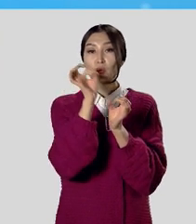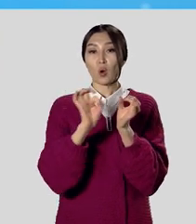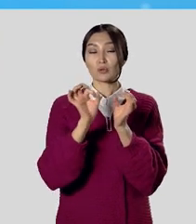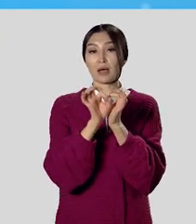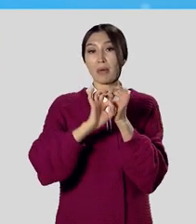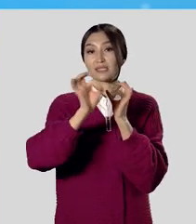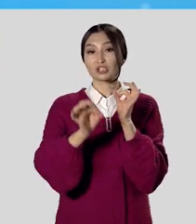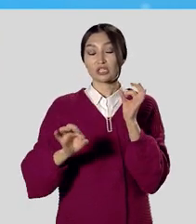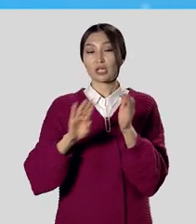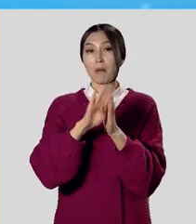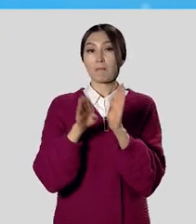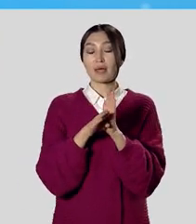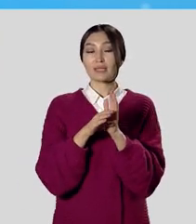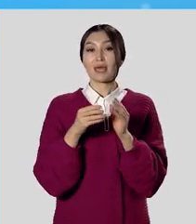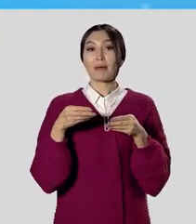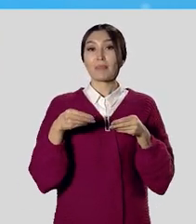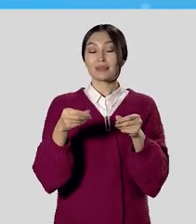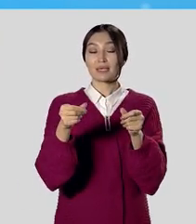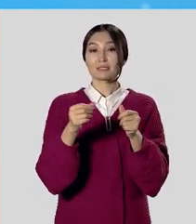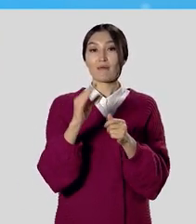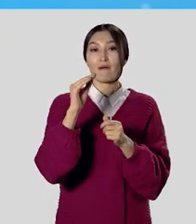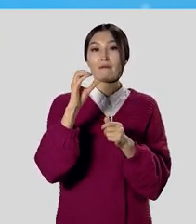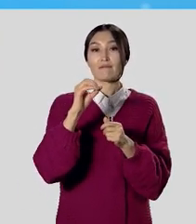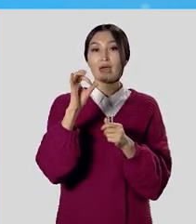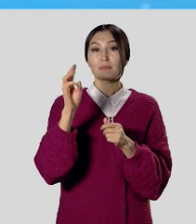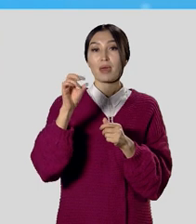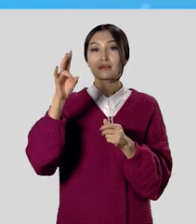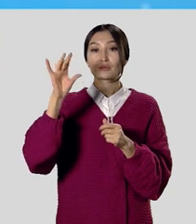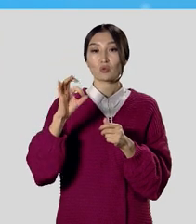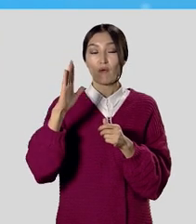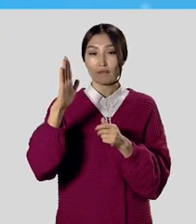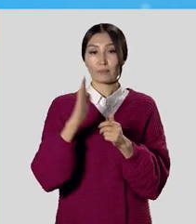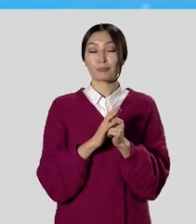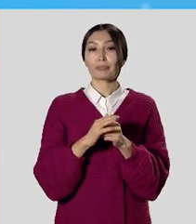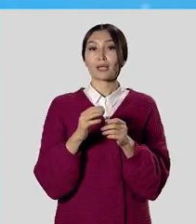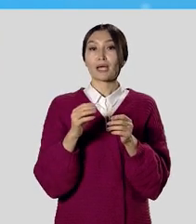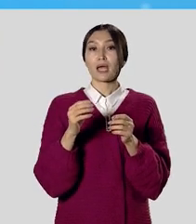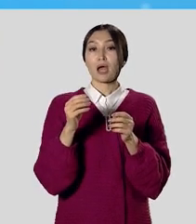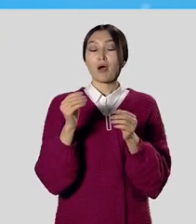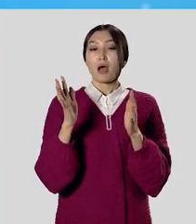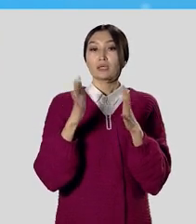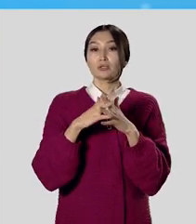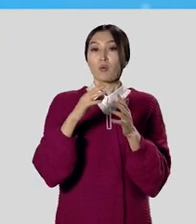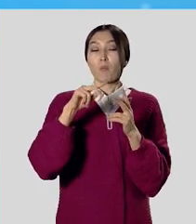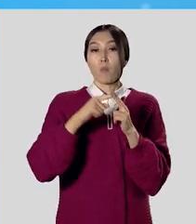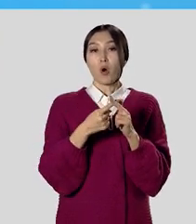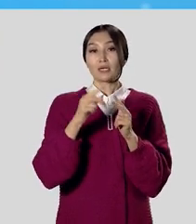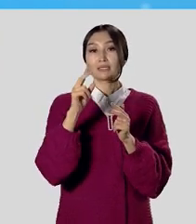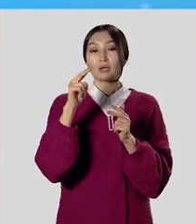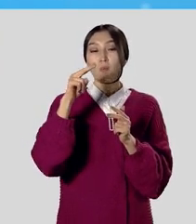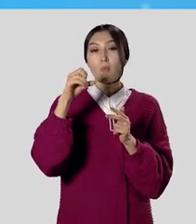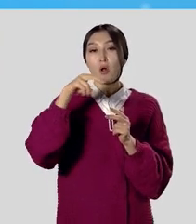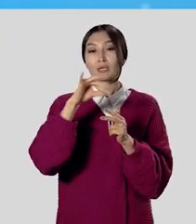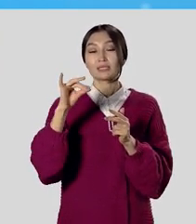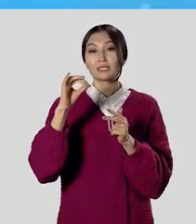действием ферментов пепсина, трипсина до аминокислот. Расщепление полисахаридов